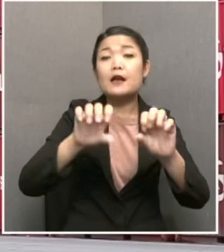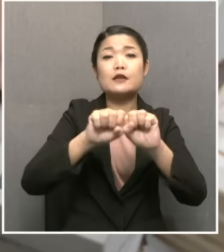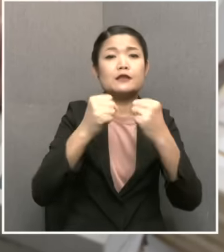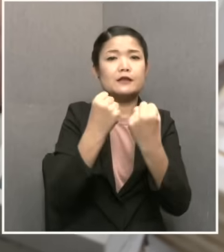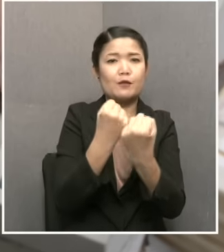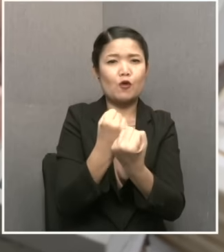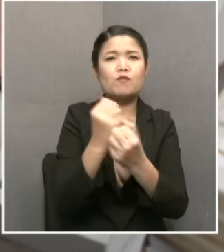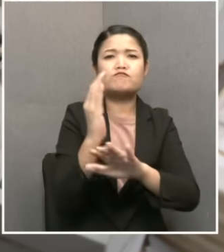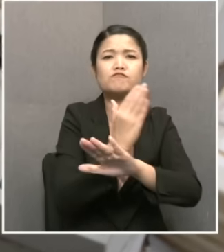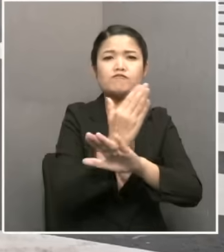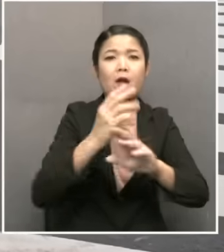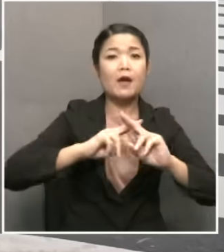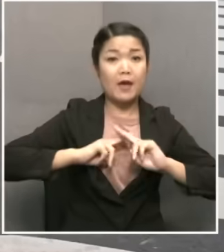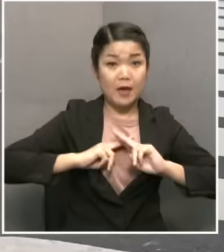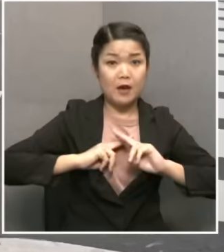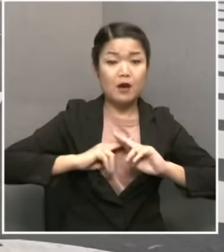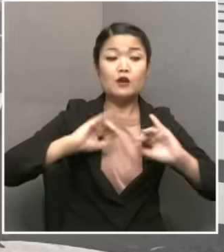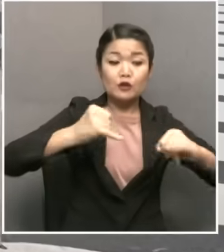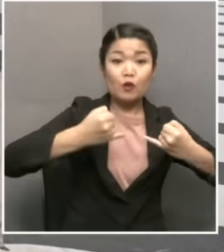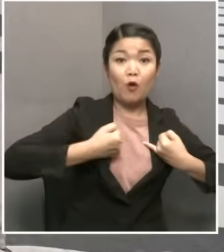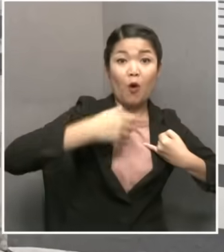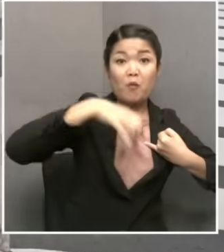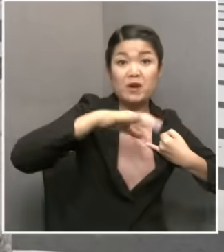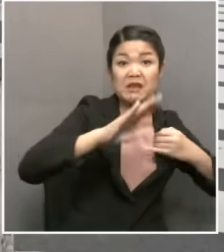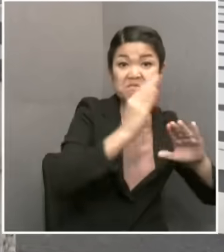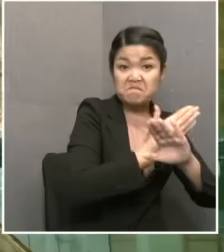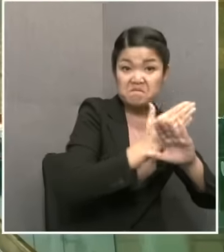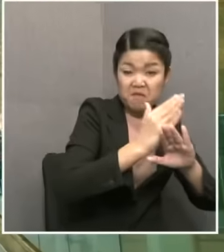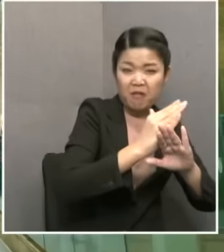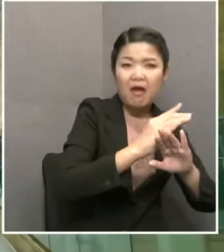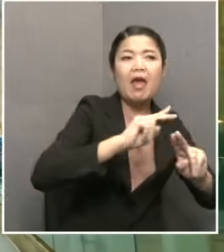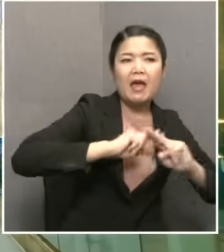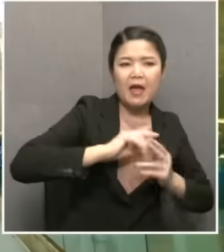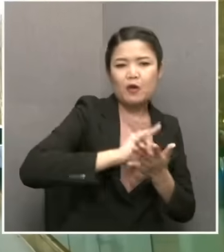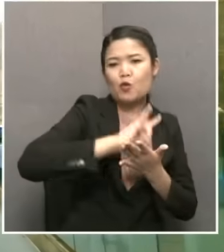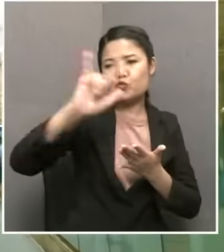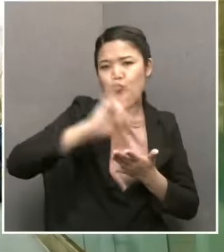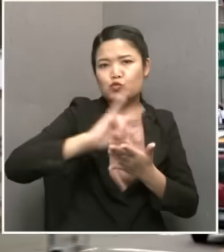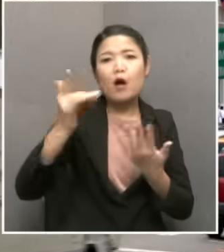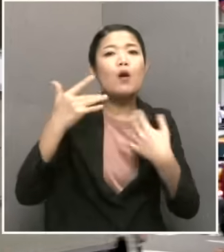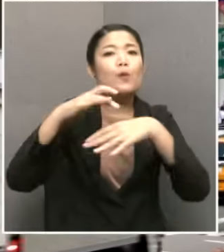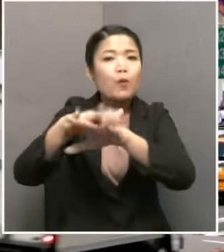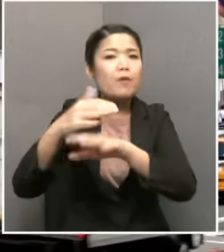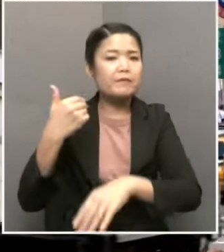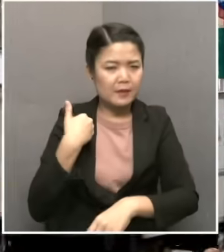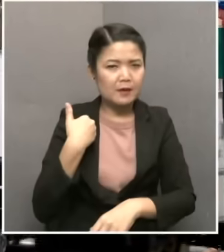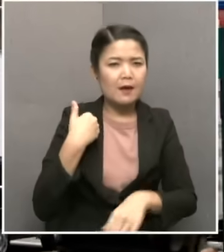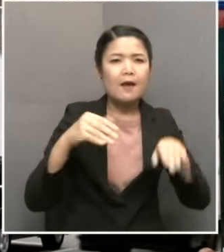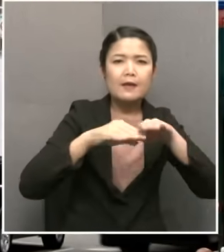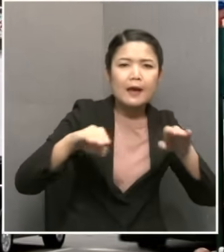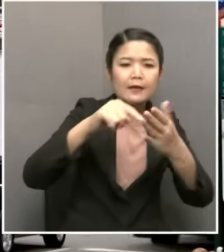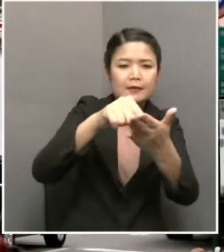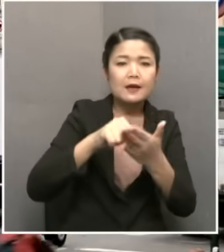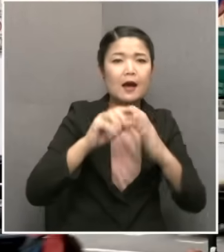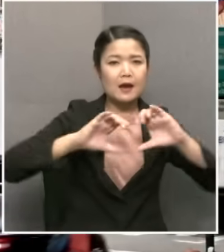นซึ่งเข้าใจว่านักธุรกิจก็จะไปกันเยอะซึ่งเขาก็คงจะมีเงื่อนไขมีข้อเสนออันนี้สำคัญรัฐบาลก็จะรับเงื่อนไขและข้อเ